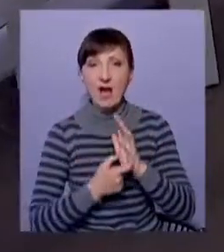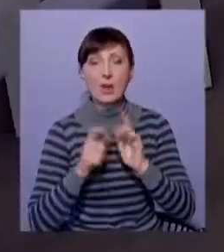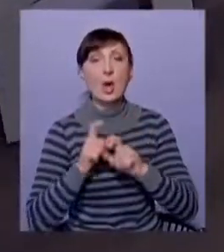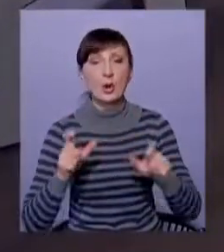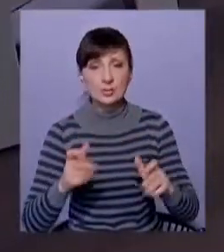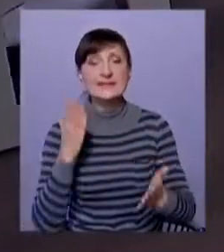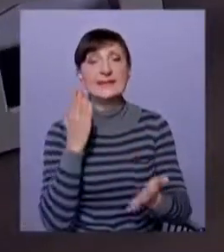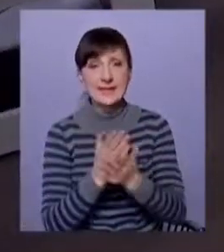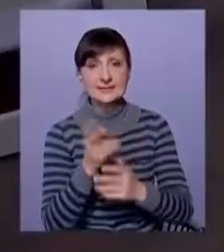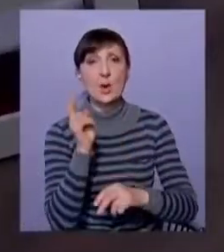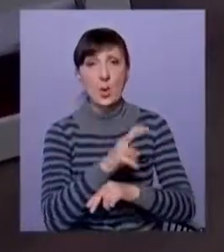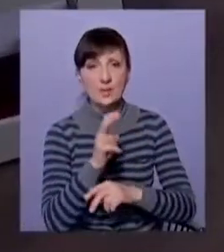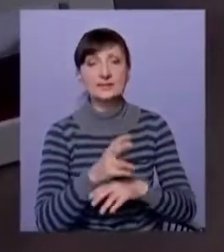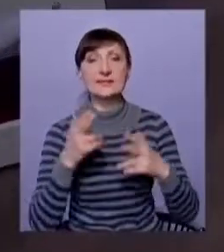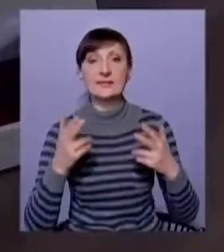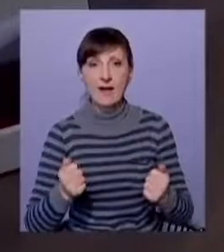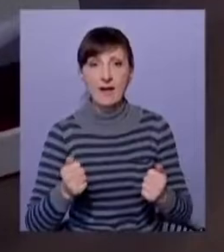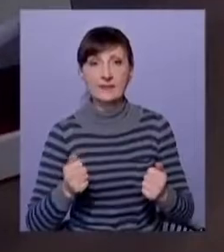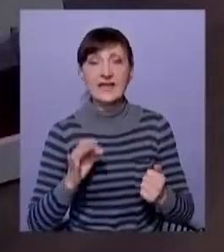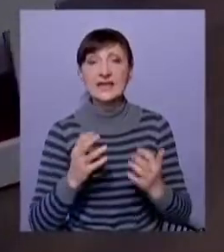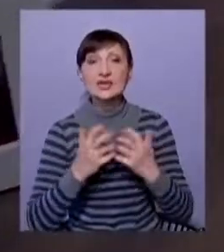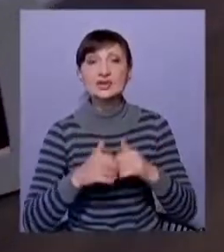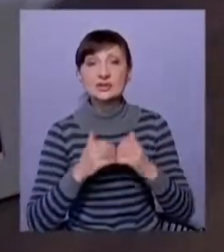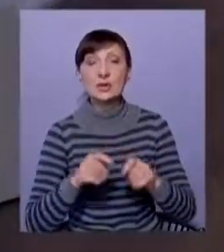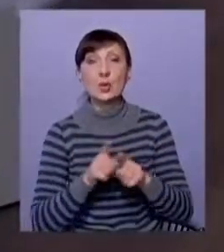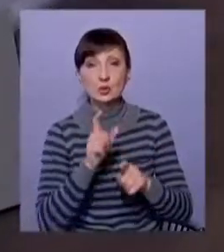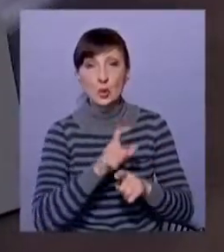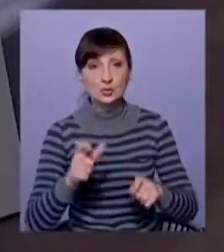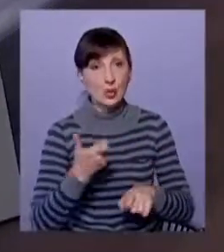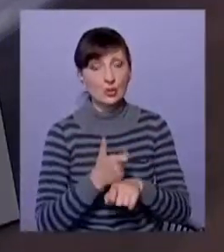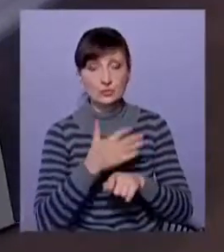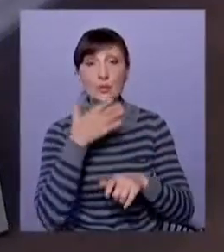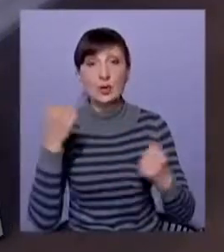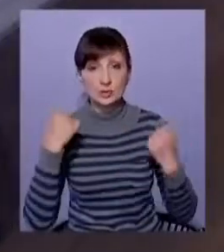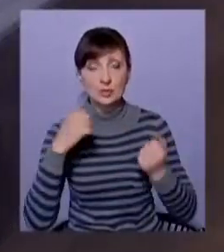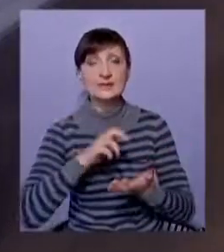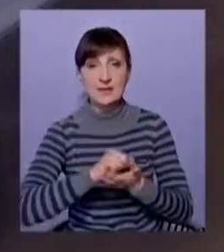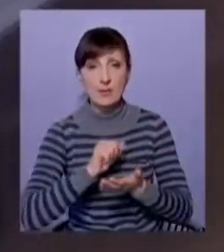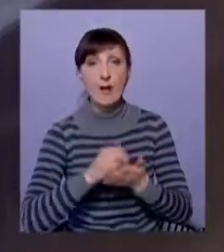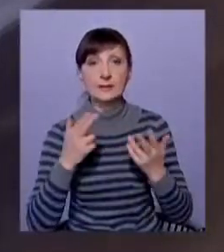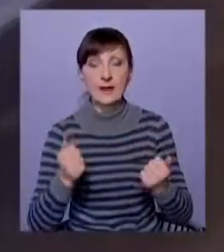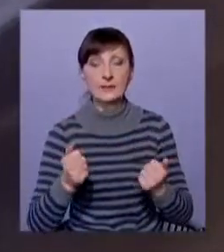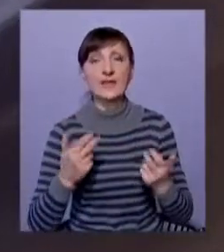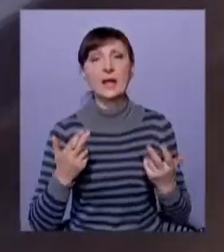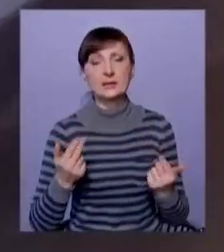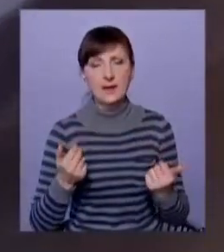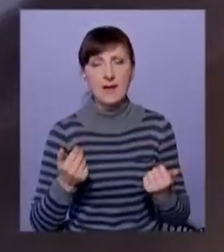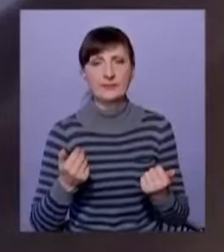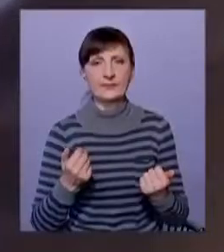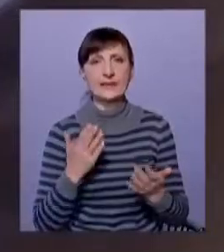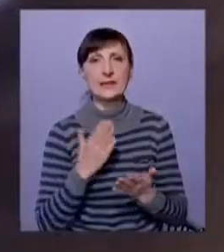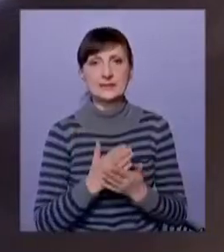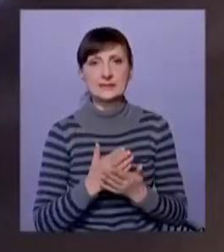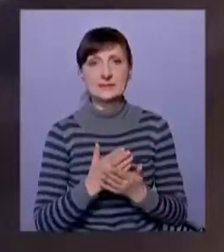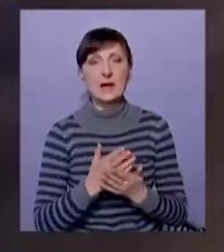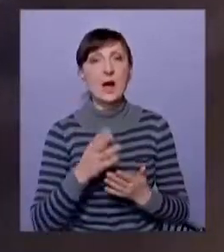Наверное, и статистические данные подтверждают, что число вовлеченных в спорт людей да, растет. Есть определенные индикаторы, которые входят